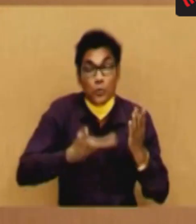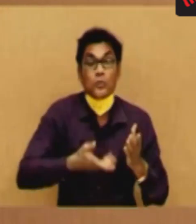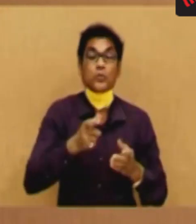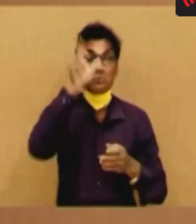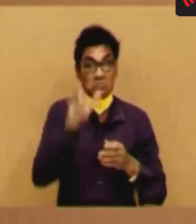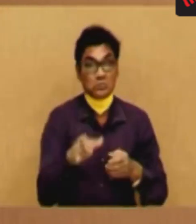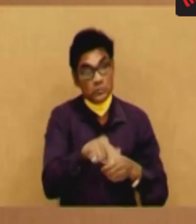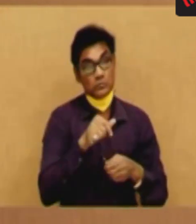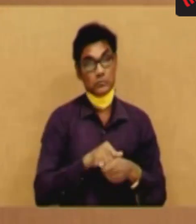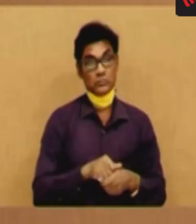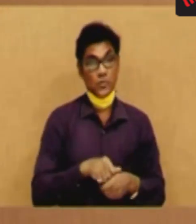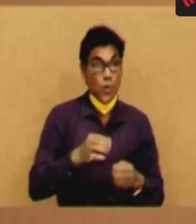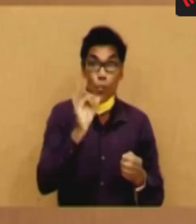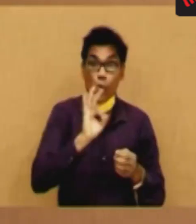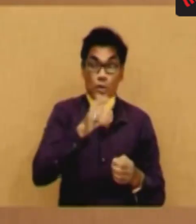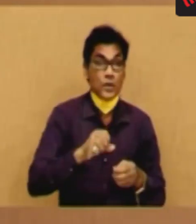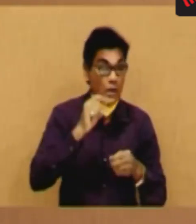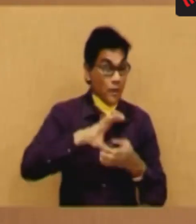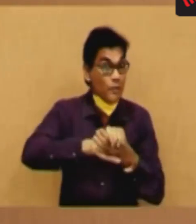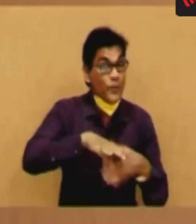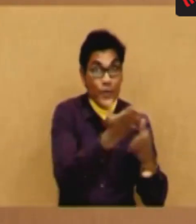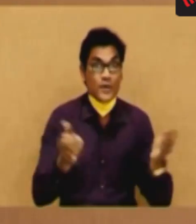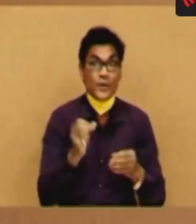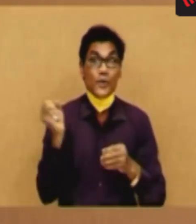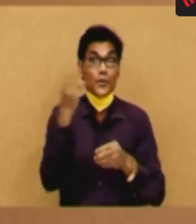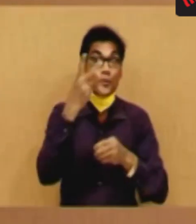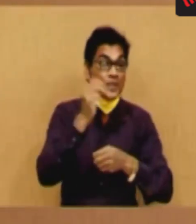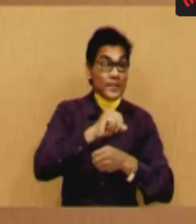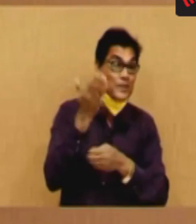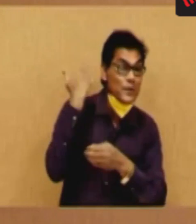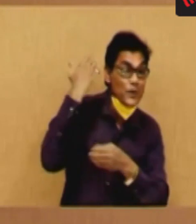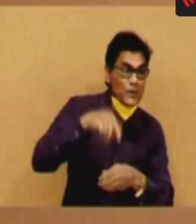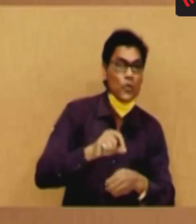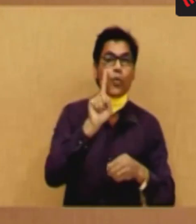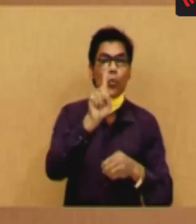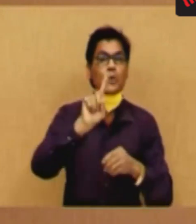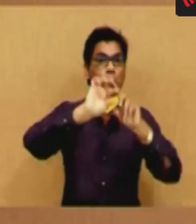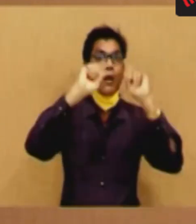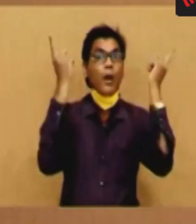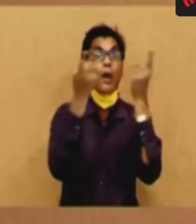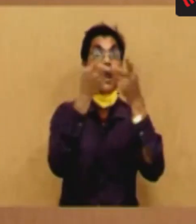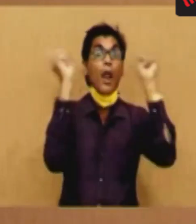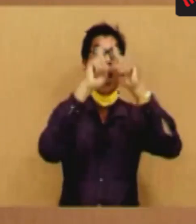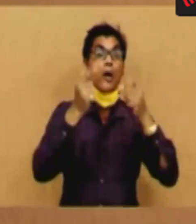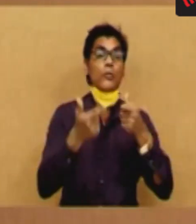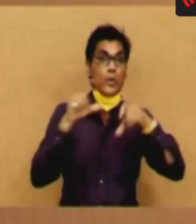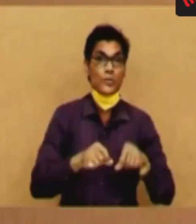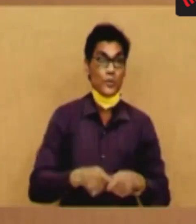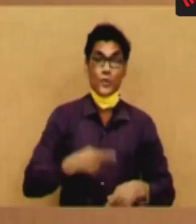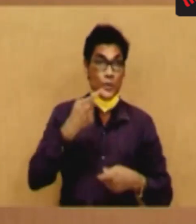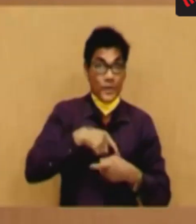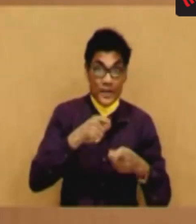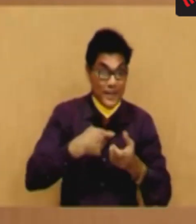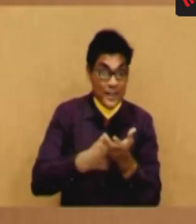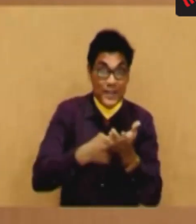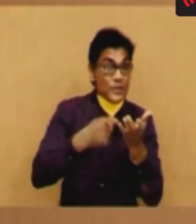व्यक्ति। ओडिशा रे बंधुगण 2 मास तले गोटे लैब रे परीक्षा होतला रीजनल मेडिकल रिसर्च